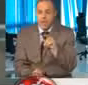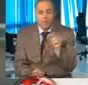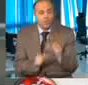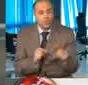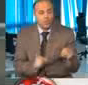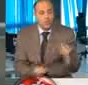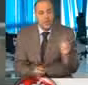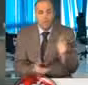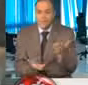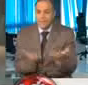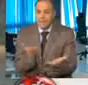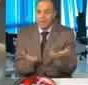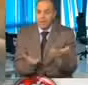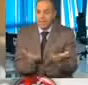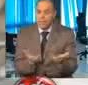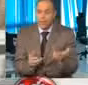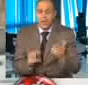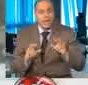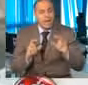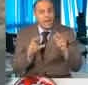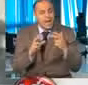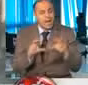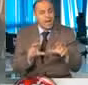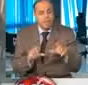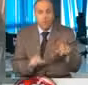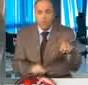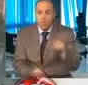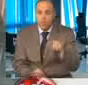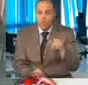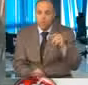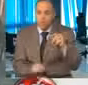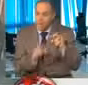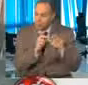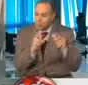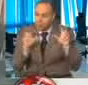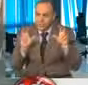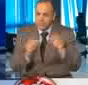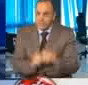في تقييم مضامين وسائل الإعلام السمعية والبصرية.